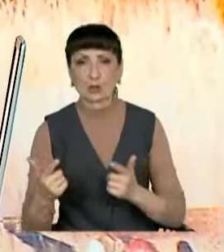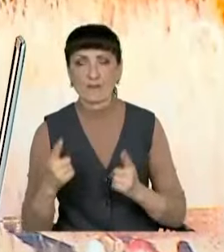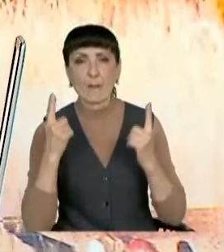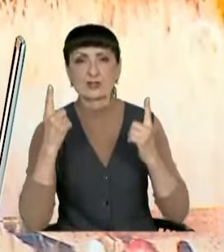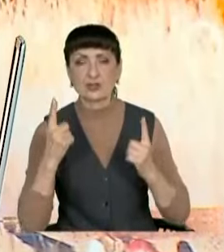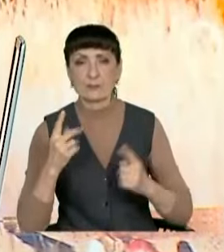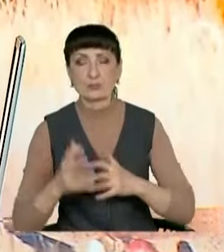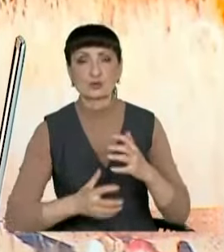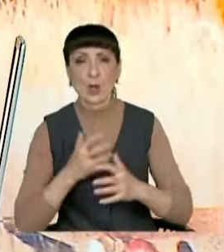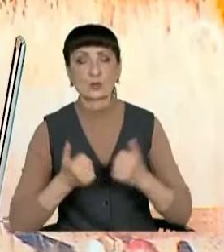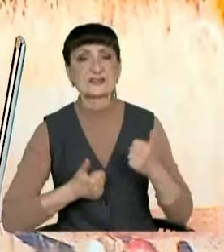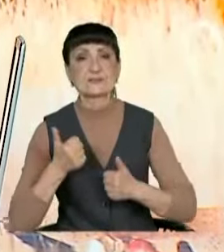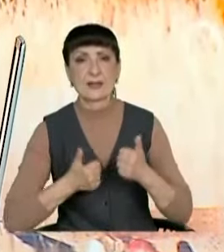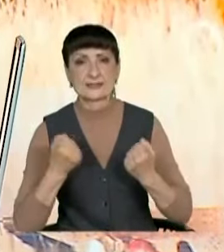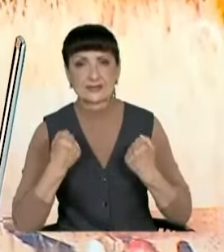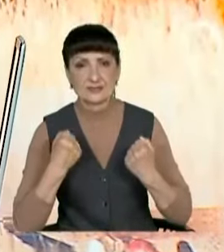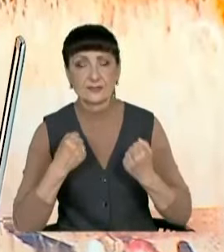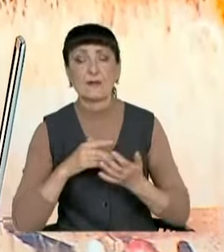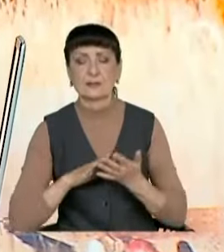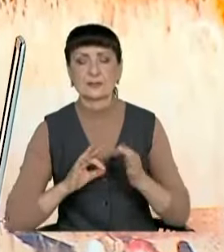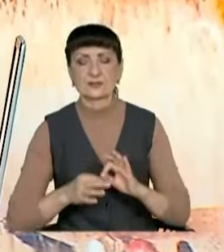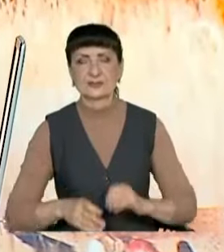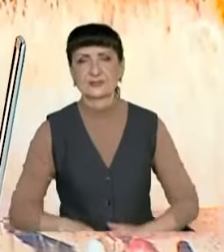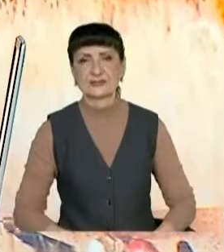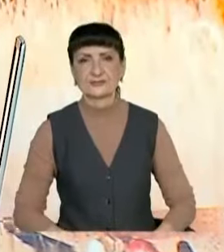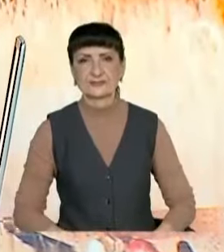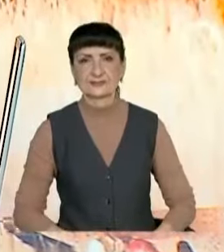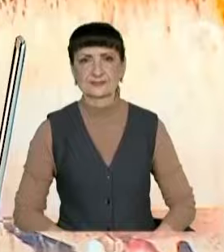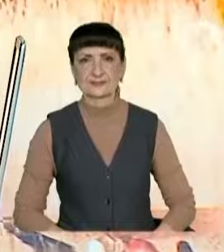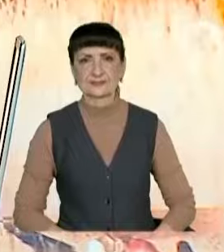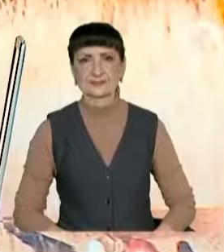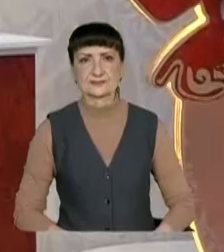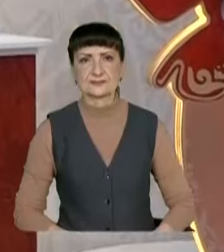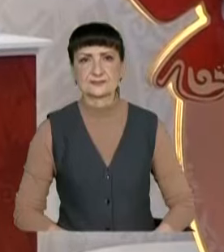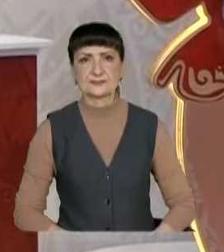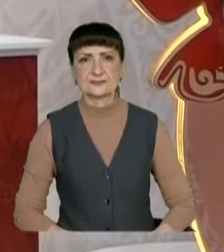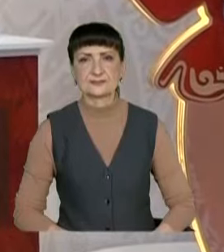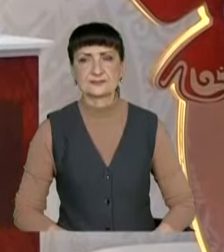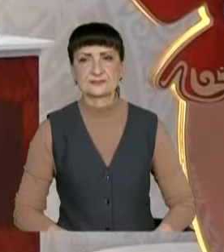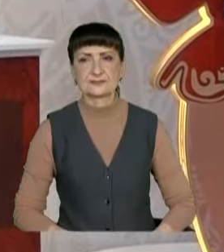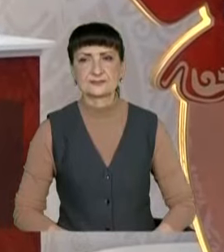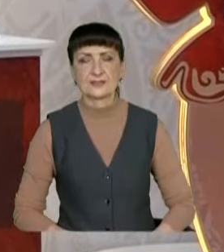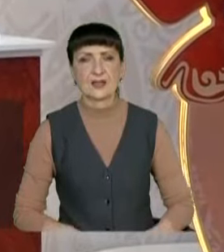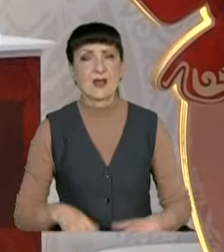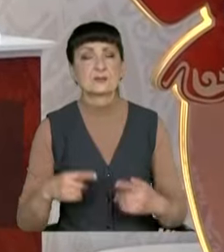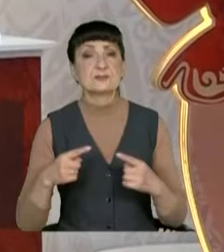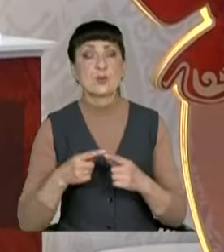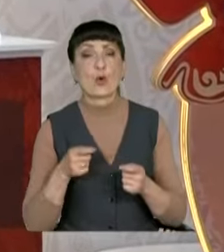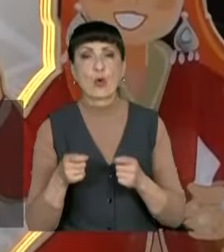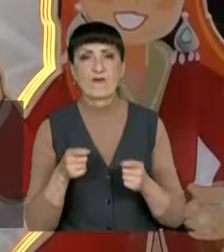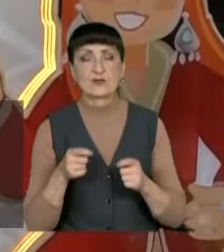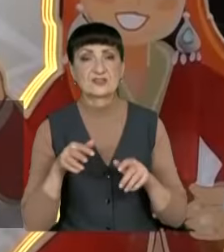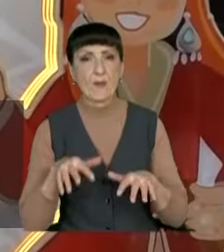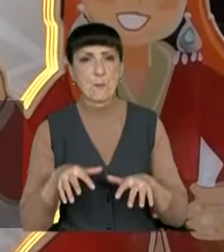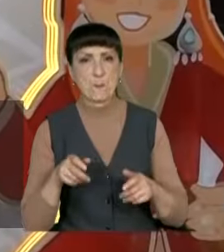масштабным международным спортивным состязаниям, материал Асимжан Жузбаевой. Под непосредственным руководством